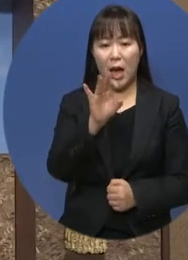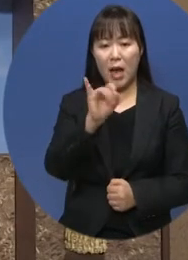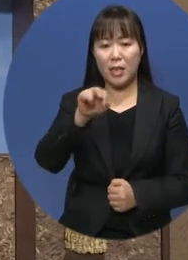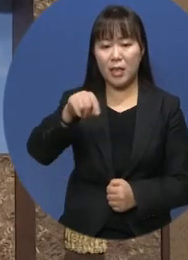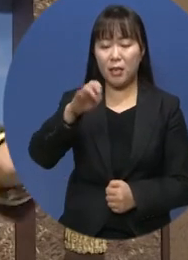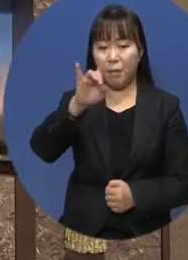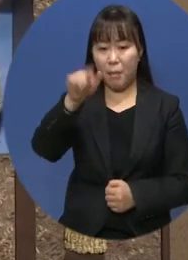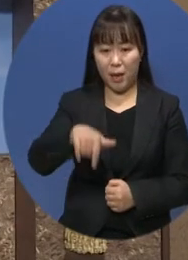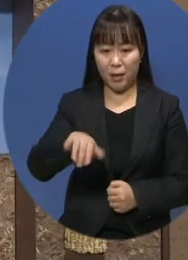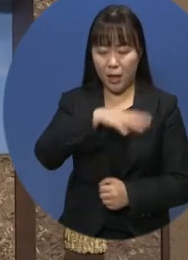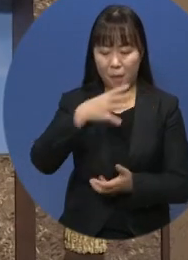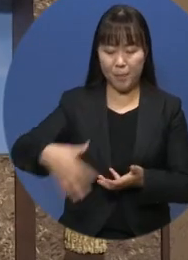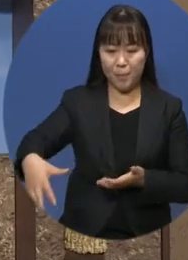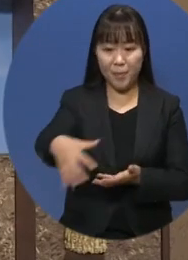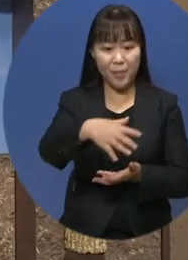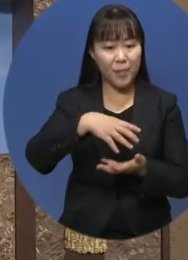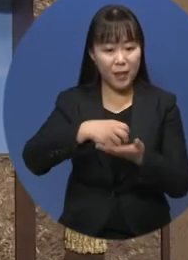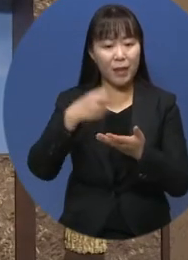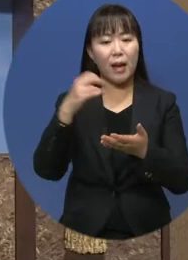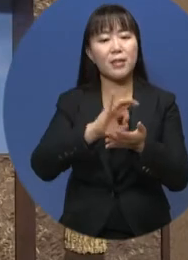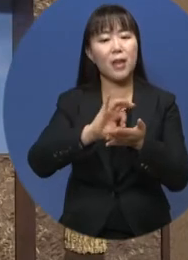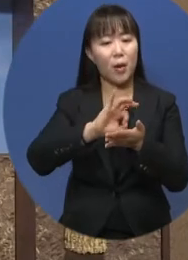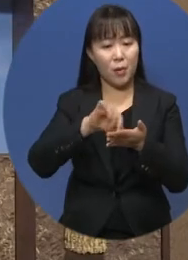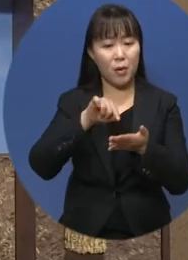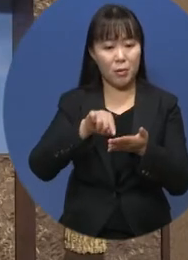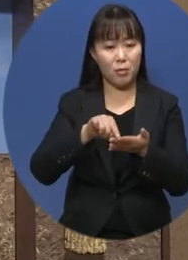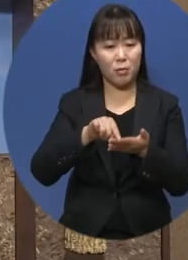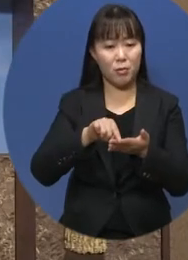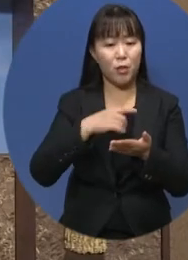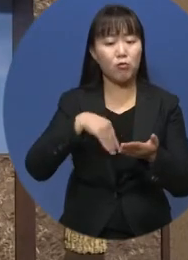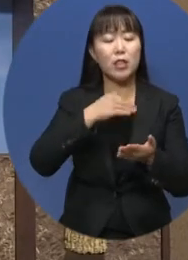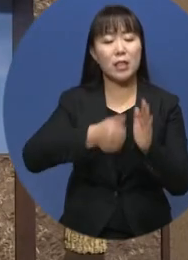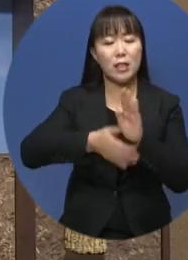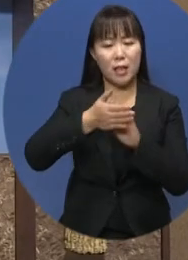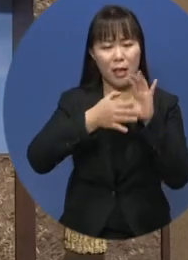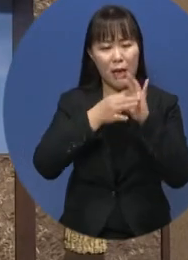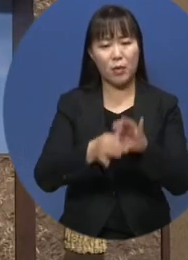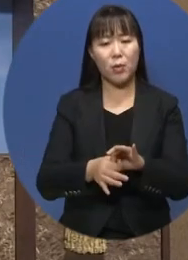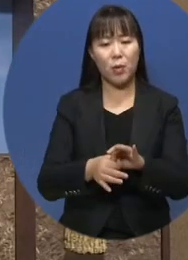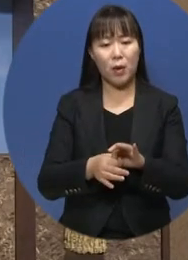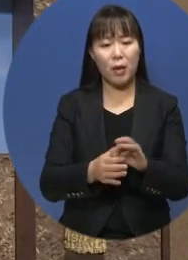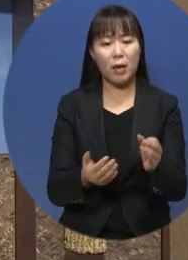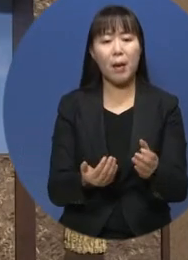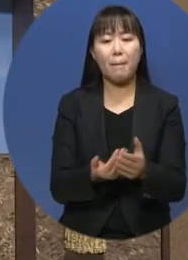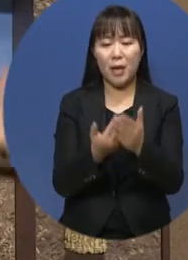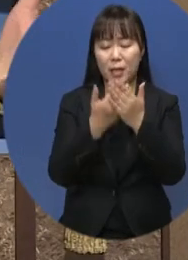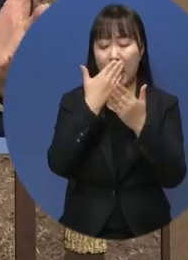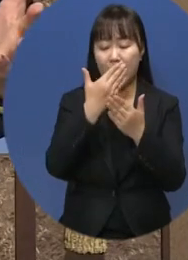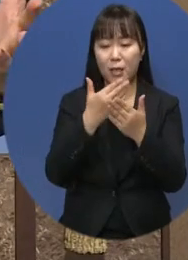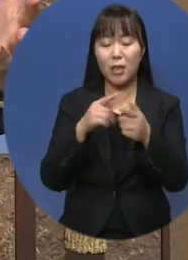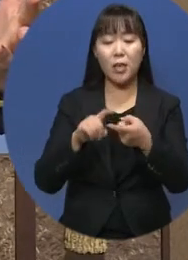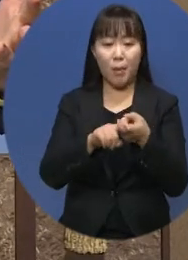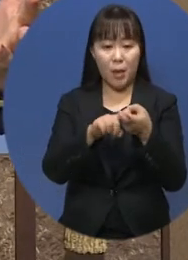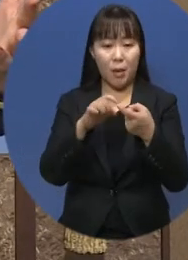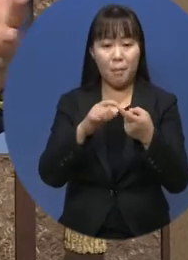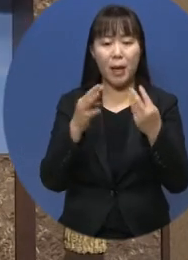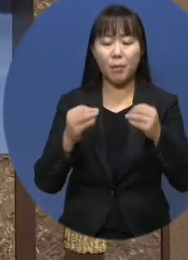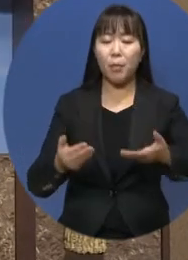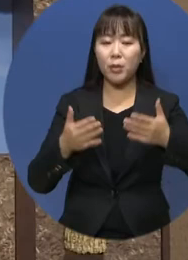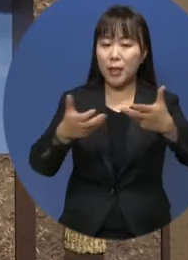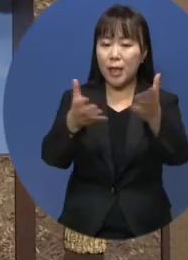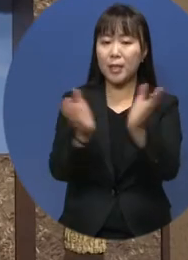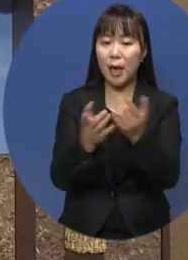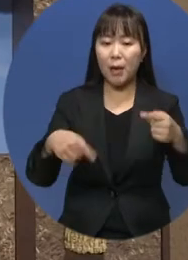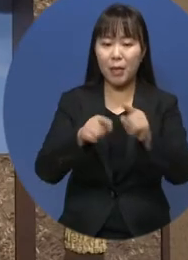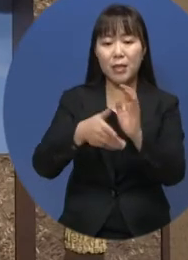아이스팩을 수거해서 재활용하는 것을 우리 구리시의 지속가능 발전 협의회 또 많은 봉사 단체들이 함께 지금